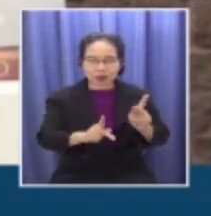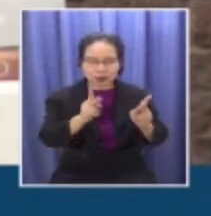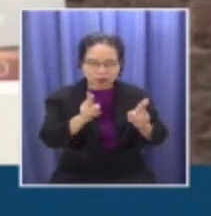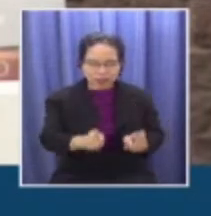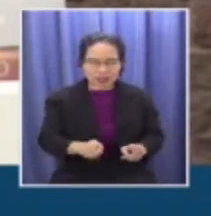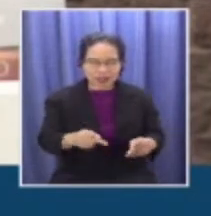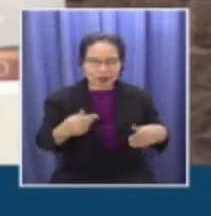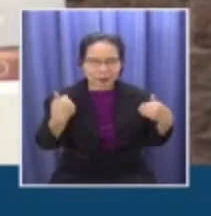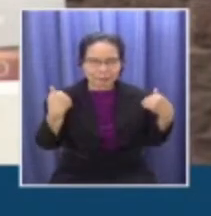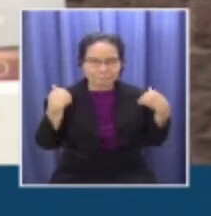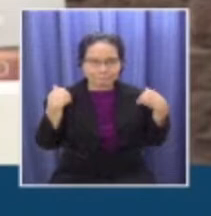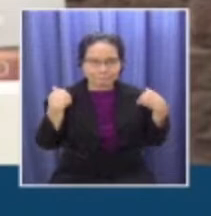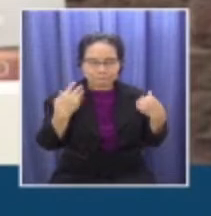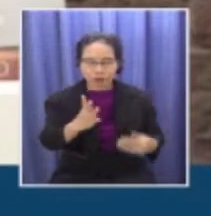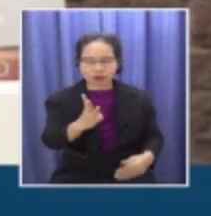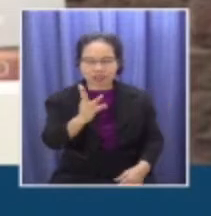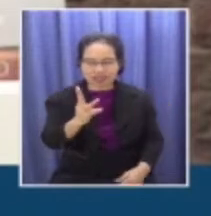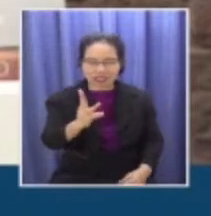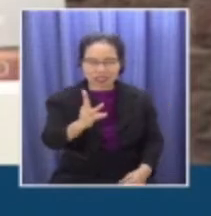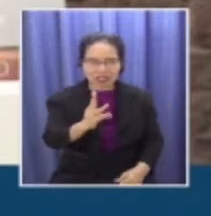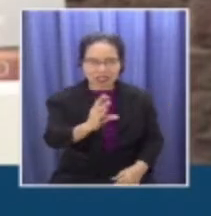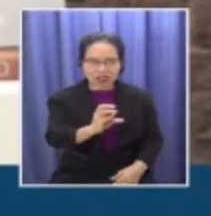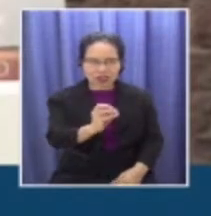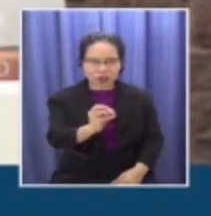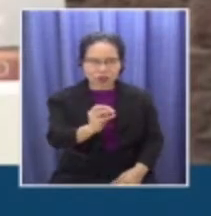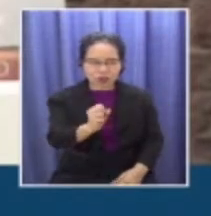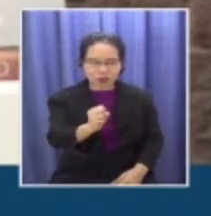di ho adanse ɛsan tia wɔn mu nkyerɛkyerɛ